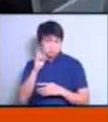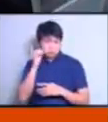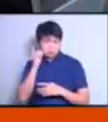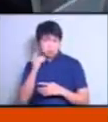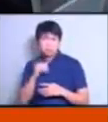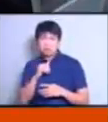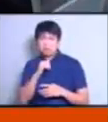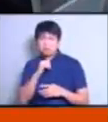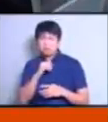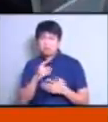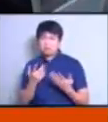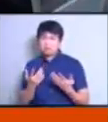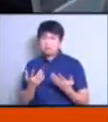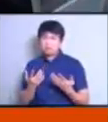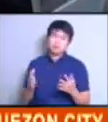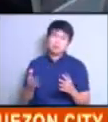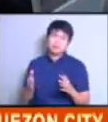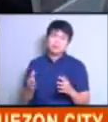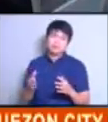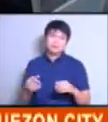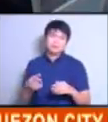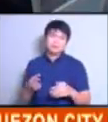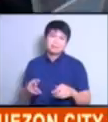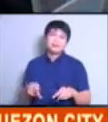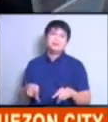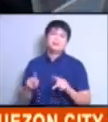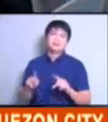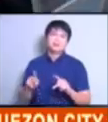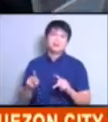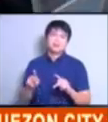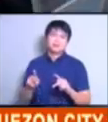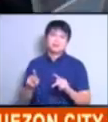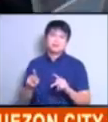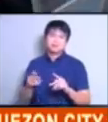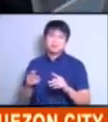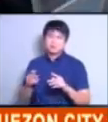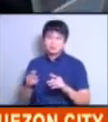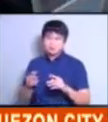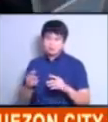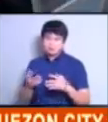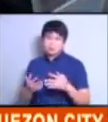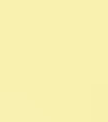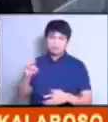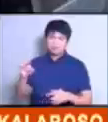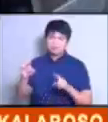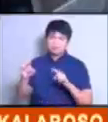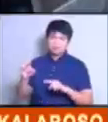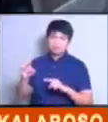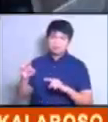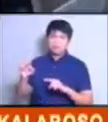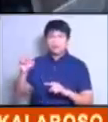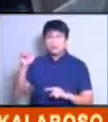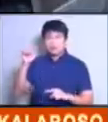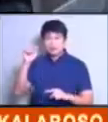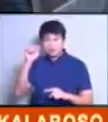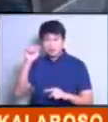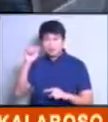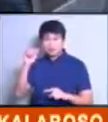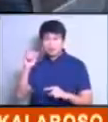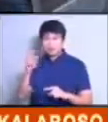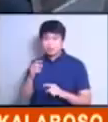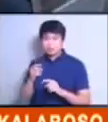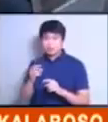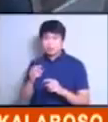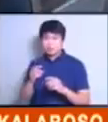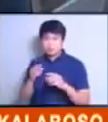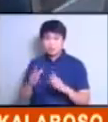Just Another Woman. So hinabol kayo ni Anne Murray? Wala naman, sir. Siya lang daw, sabi niya. Sige nga, kantay mo kayo Manok. Sorry, ha. Hindi ko narinig